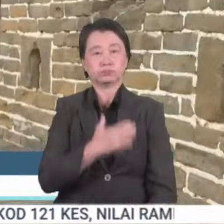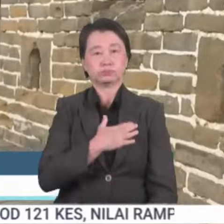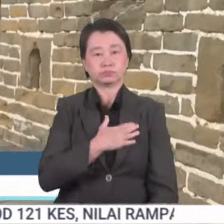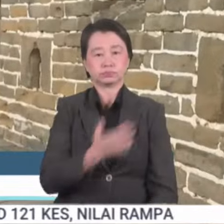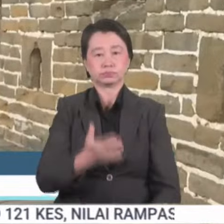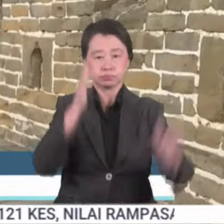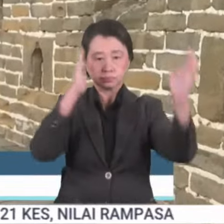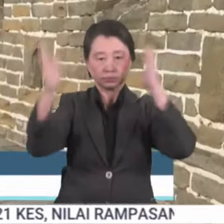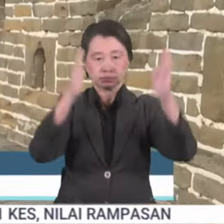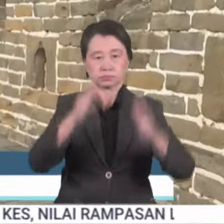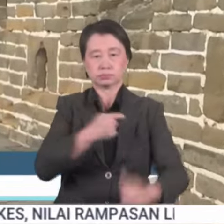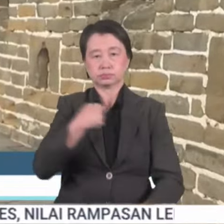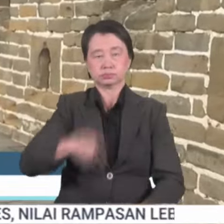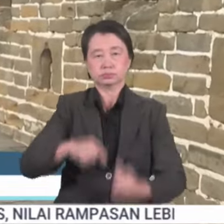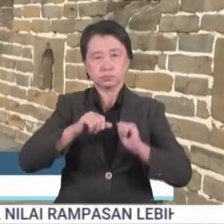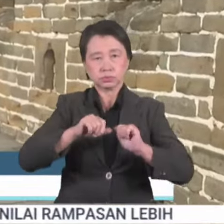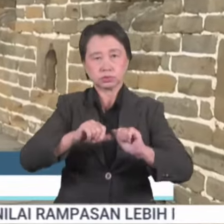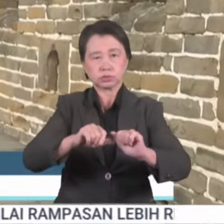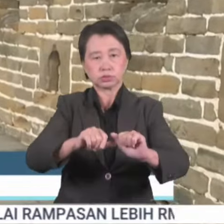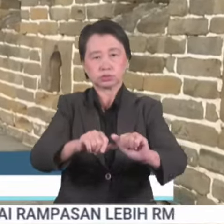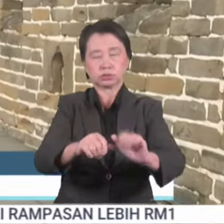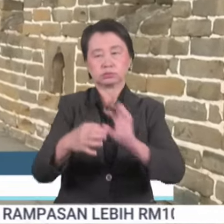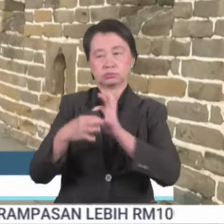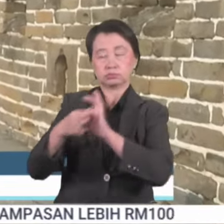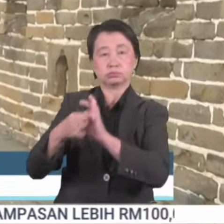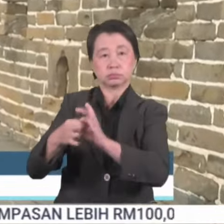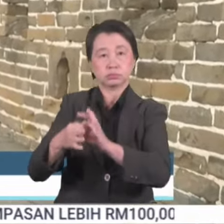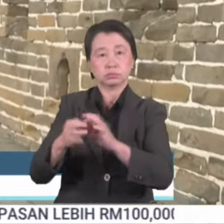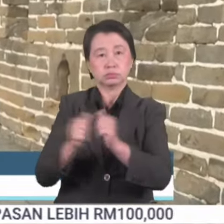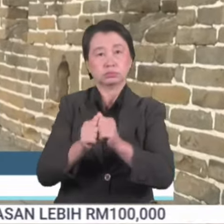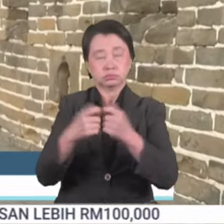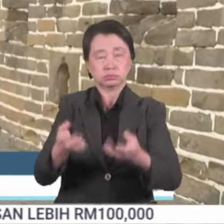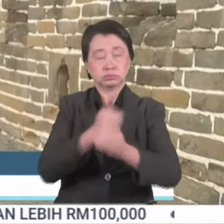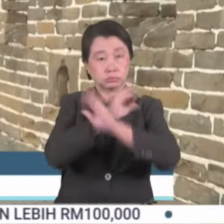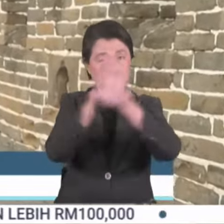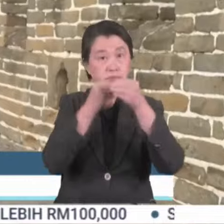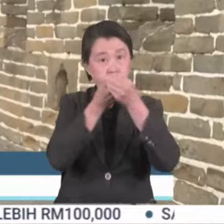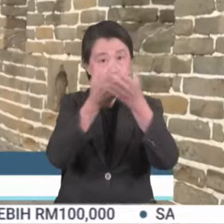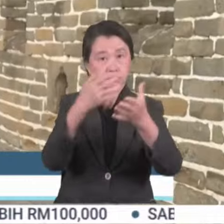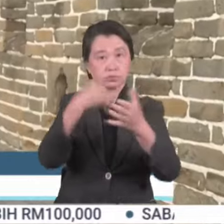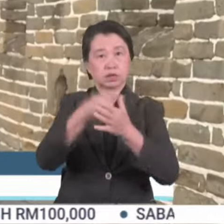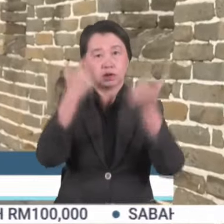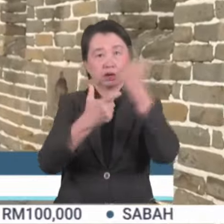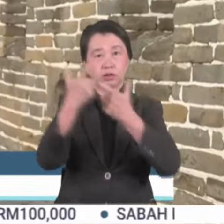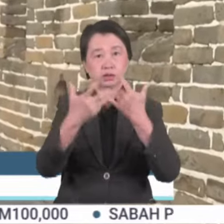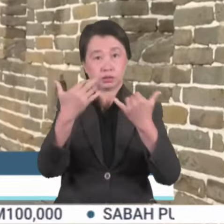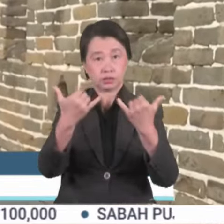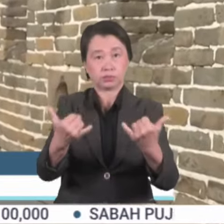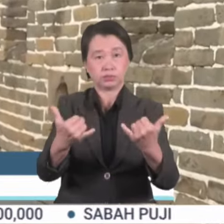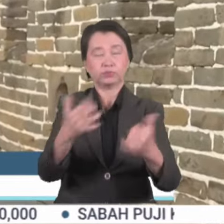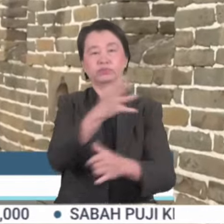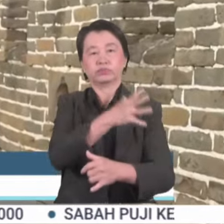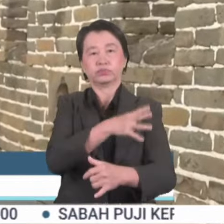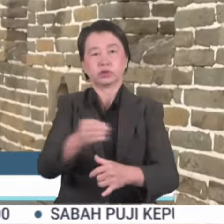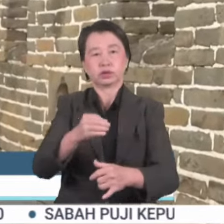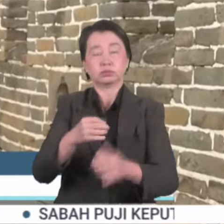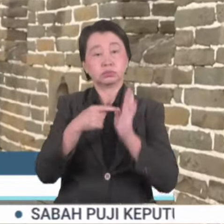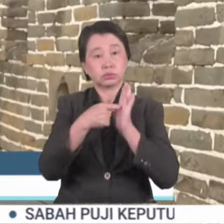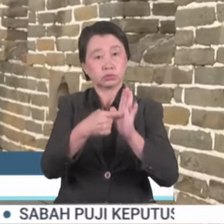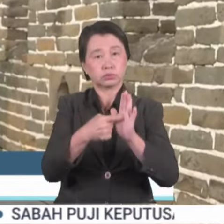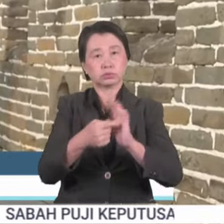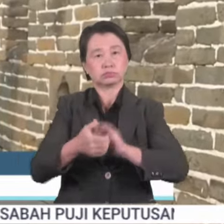Komitmen Malaysia-China untuk terus memperkukuh kerjasama jelas dizahirkan dalam lawatan kerja kali ini. Ia sekaligus